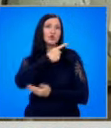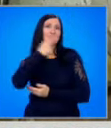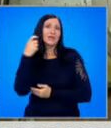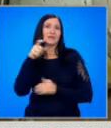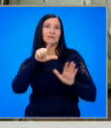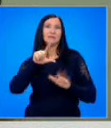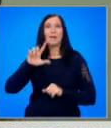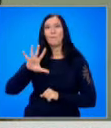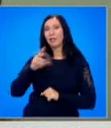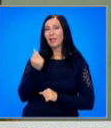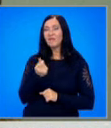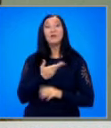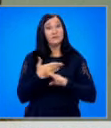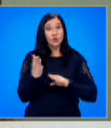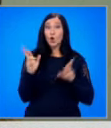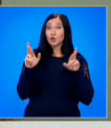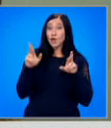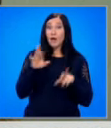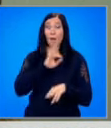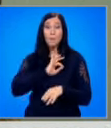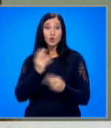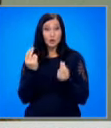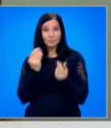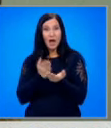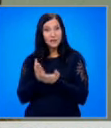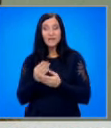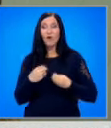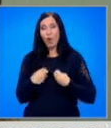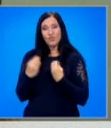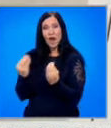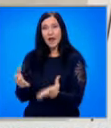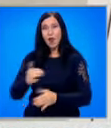375 лева. Все още се надява да получи средства от даренията на община Карлово.